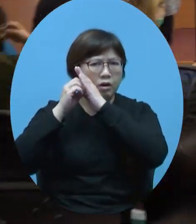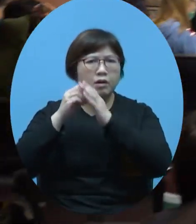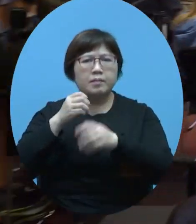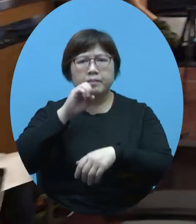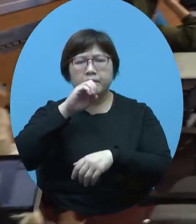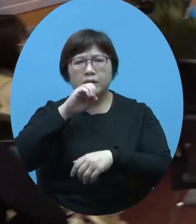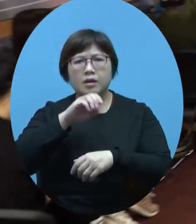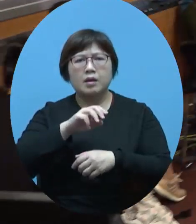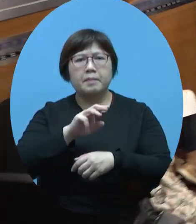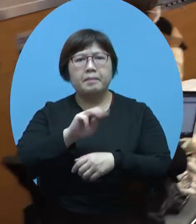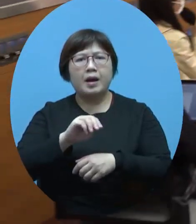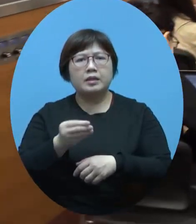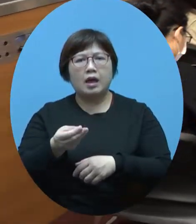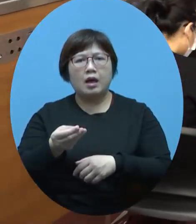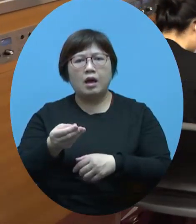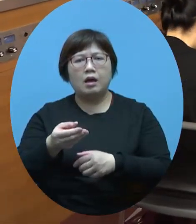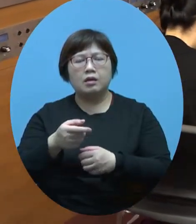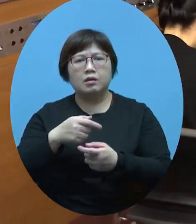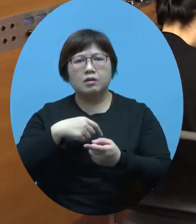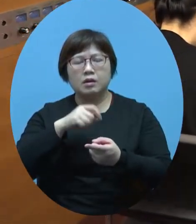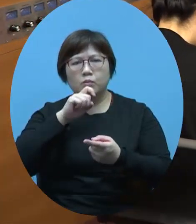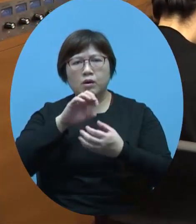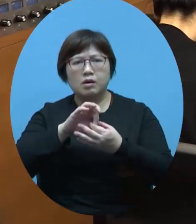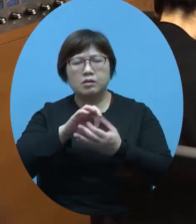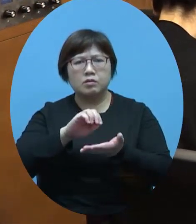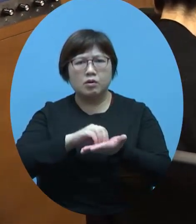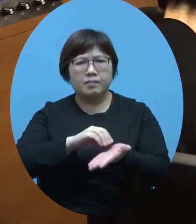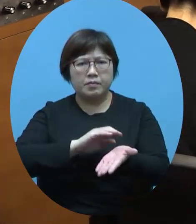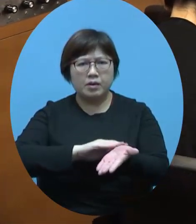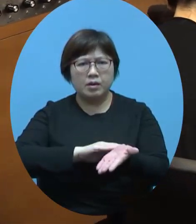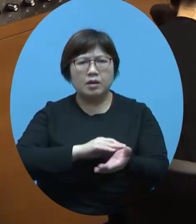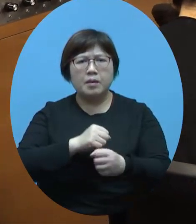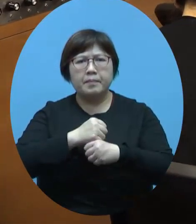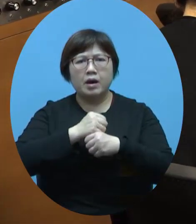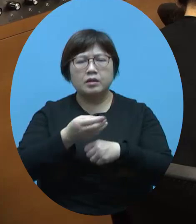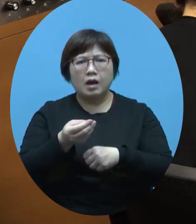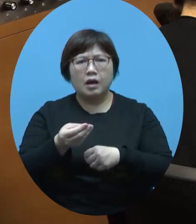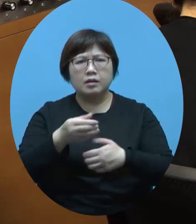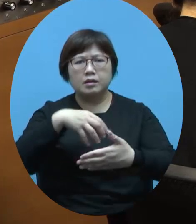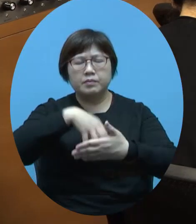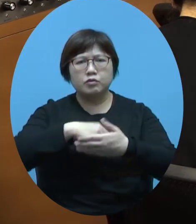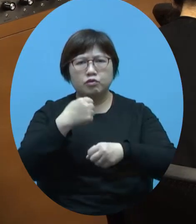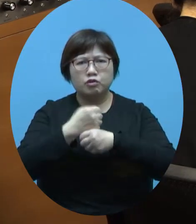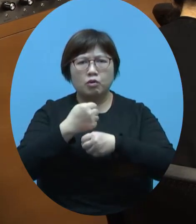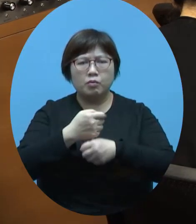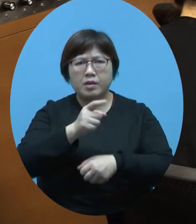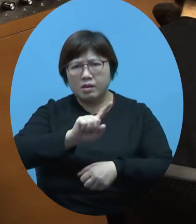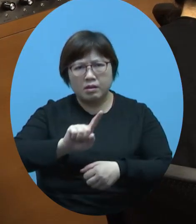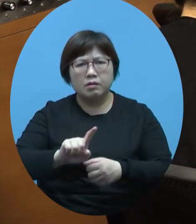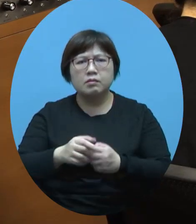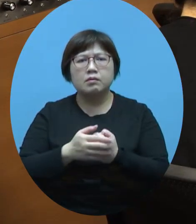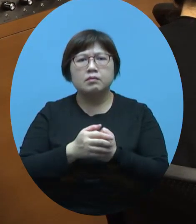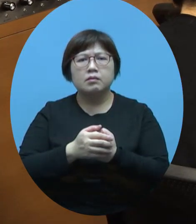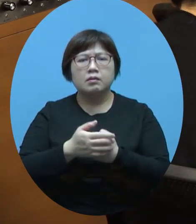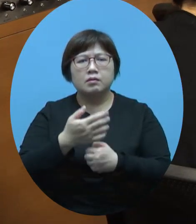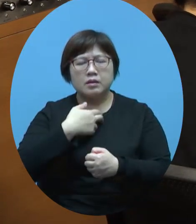沙嗰個羣組啊，其實咧入面嘅確診嘅人士，佢哋係喺馬沙入面擔當啲咩職位咧？咁同埋其實咧